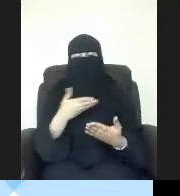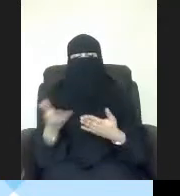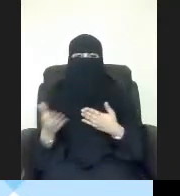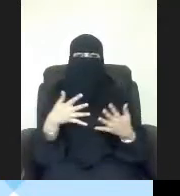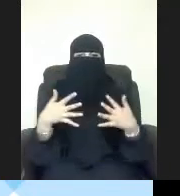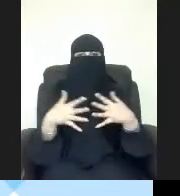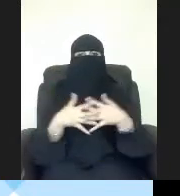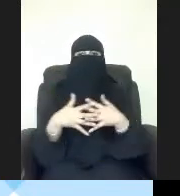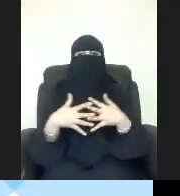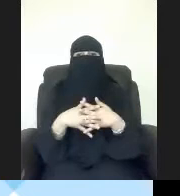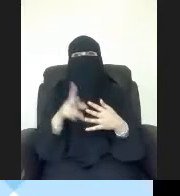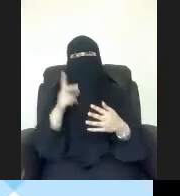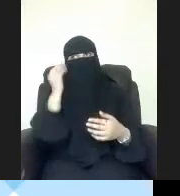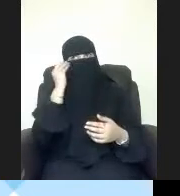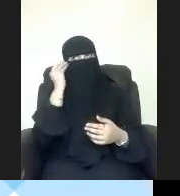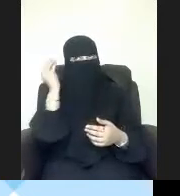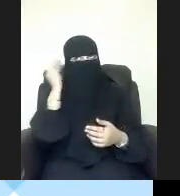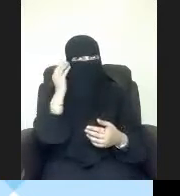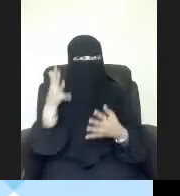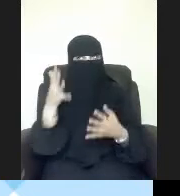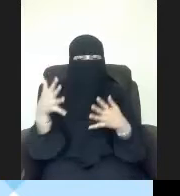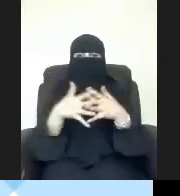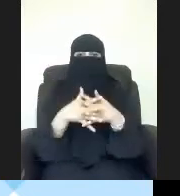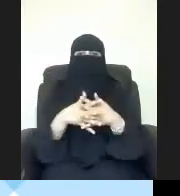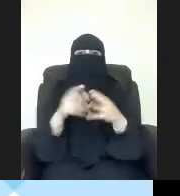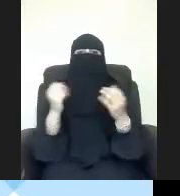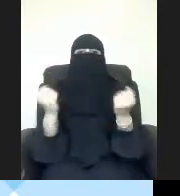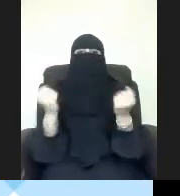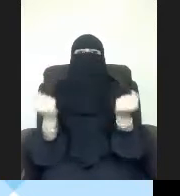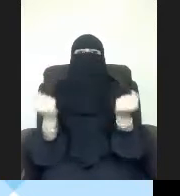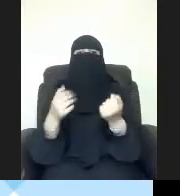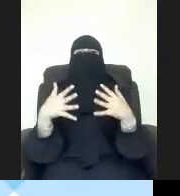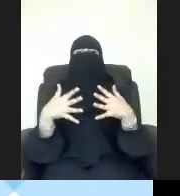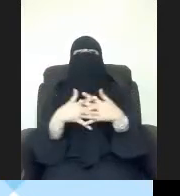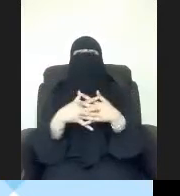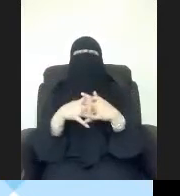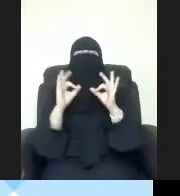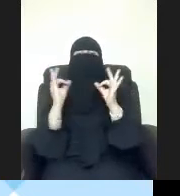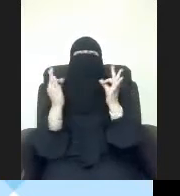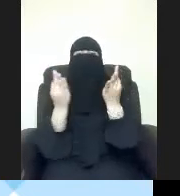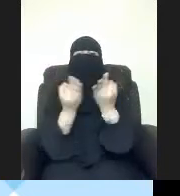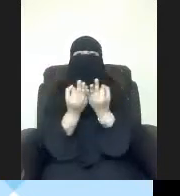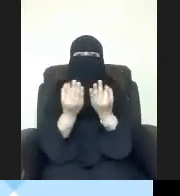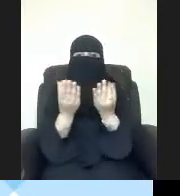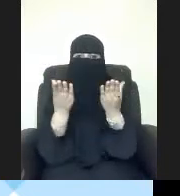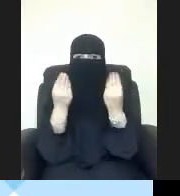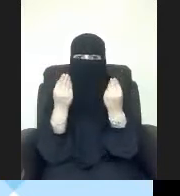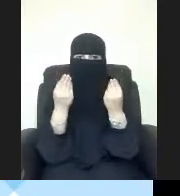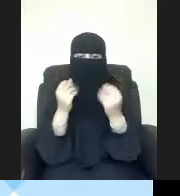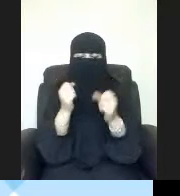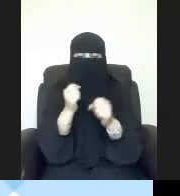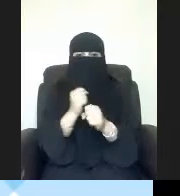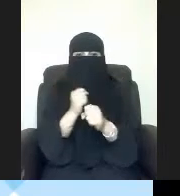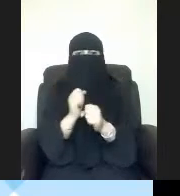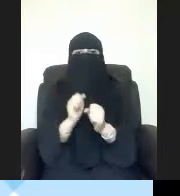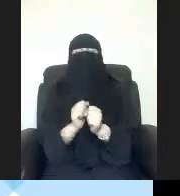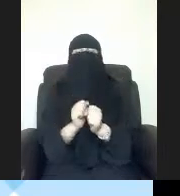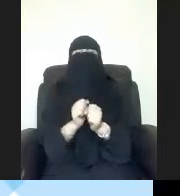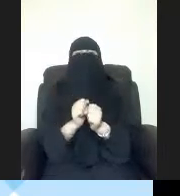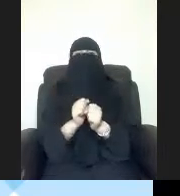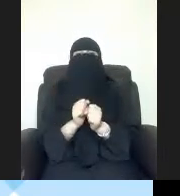الشكل يكون هناك تدريب متكامل يحقق الرضا في العملية التعليمية. بكل تأكيد لما نصل إلى